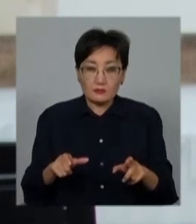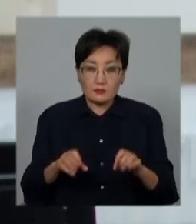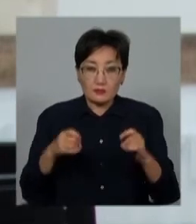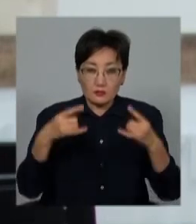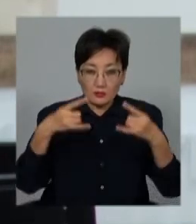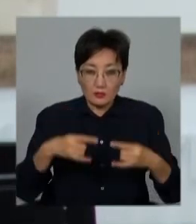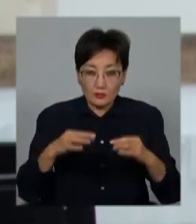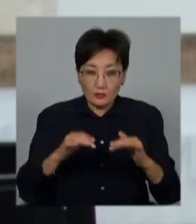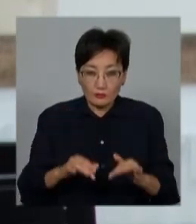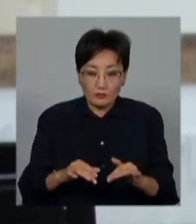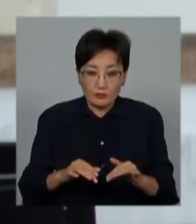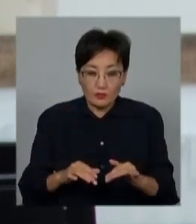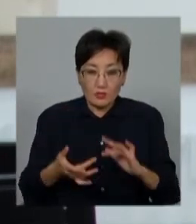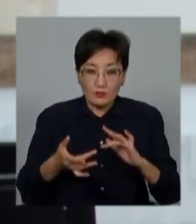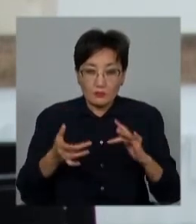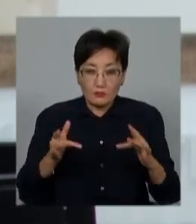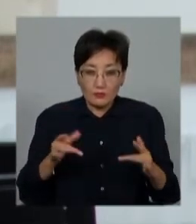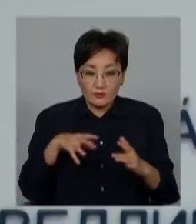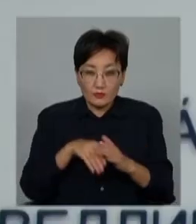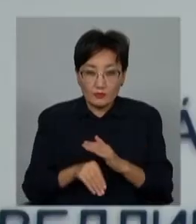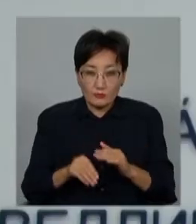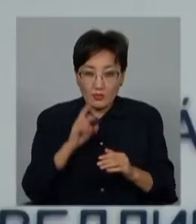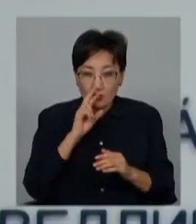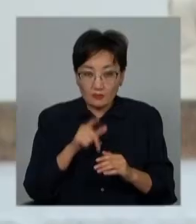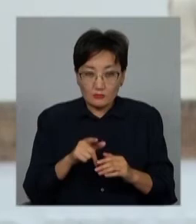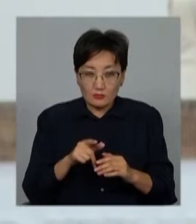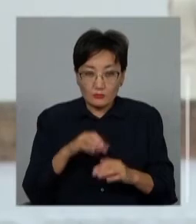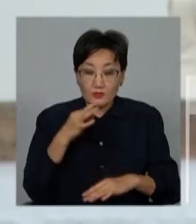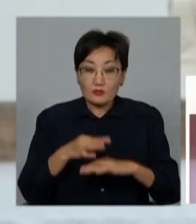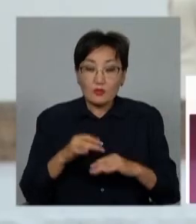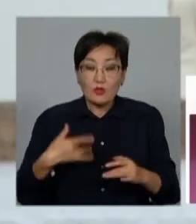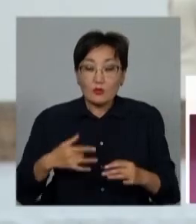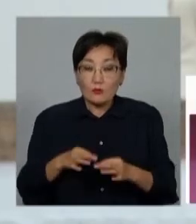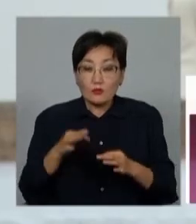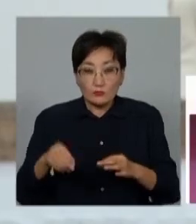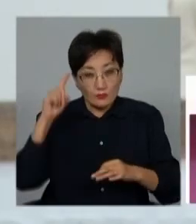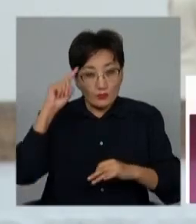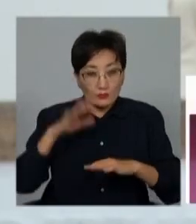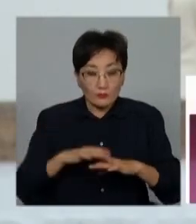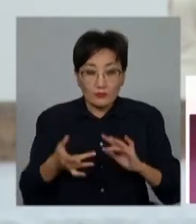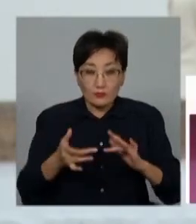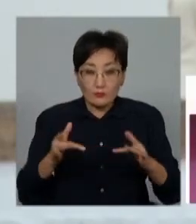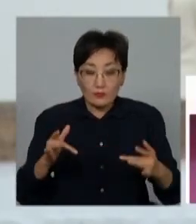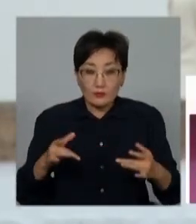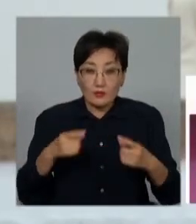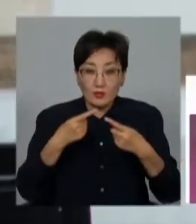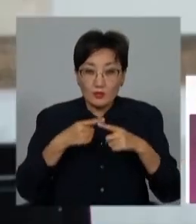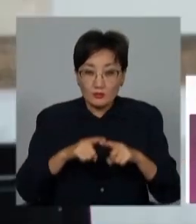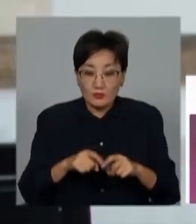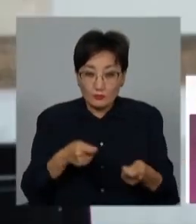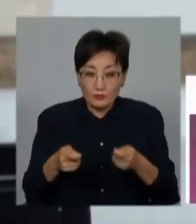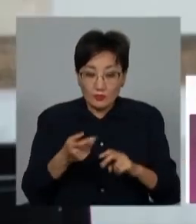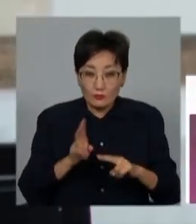компьютер цифрларды енгізуде қате кетті деп жауап берді. Жамбыл облысы әкімдігінің цифрлық технологиялар басқармасы тарапынан